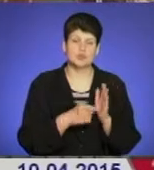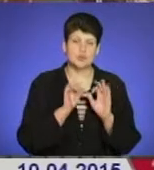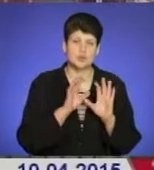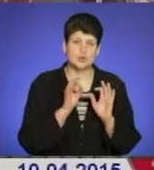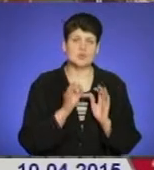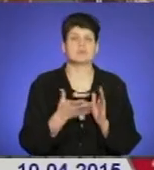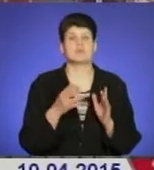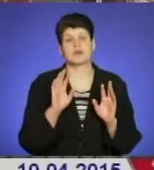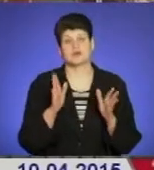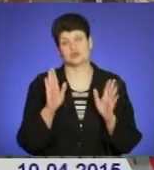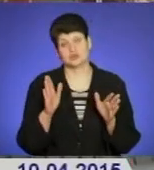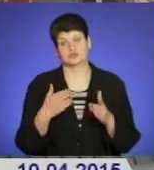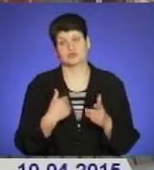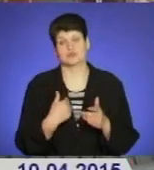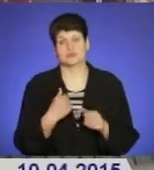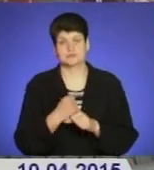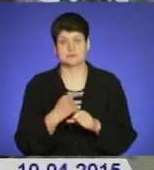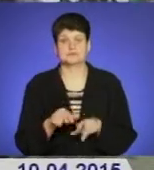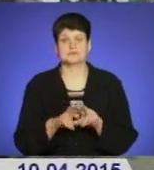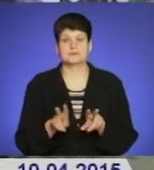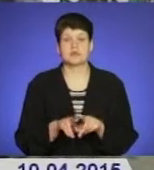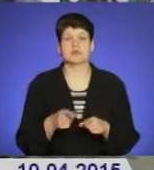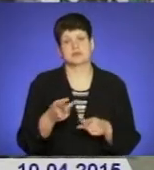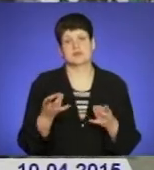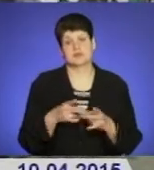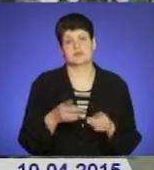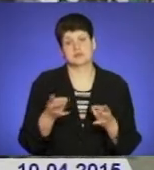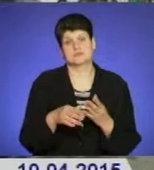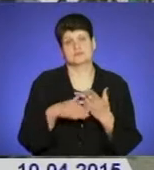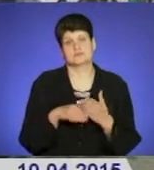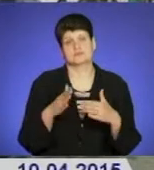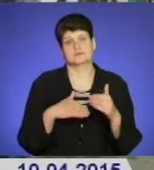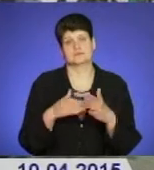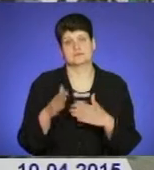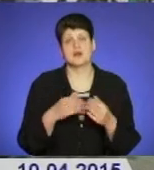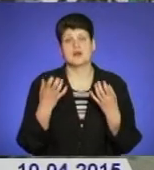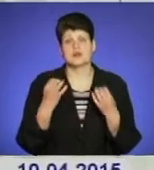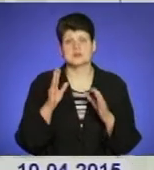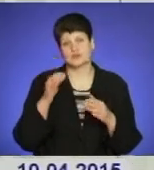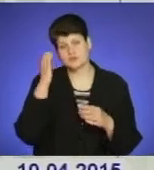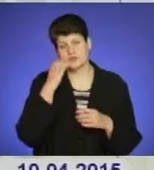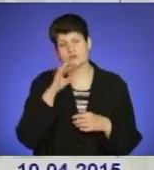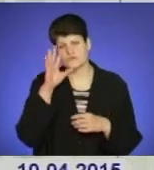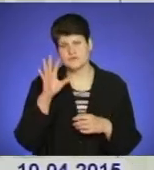такі кішки. У їхній же майстерні також потрібні робочі руки. А ще будуть